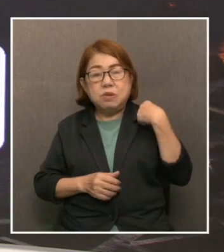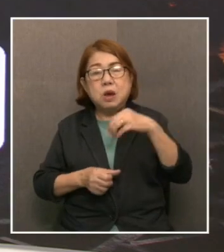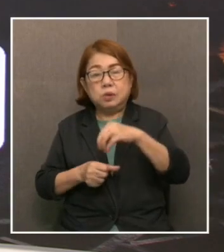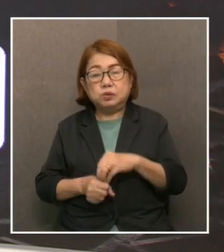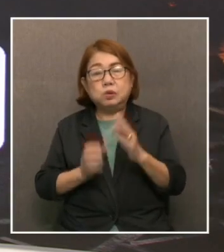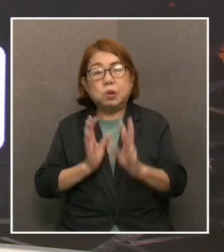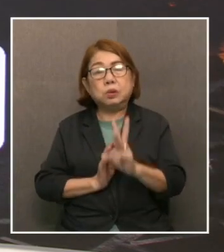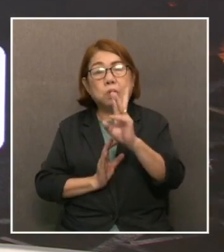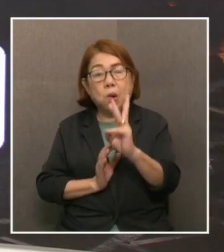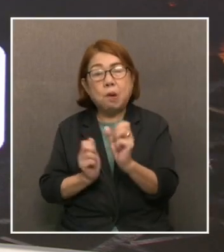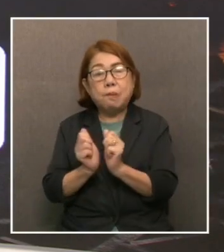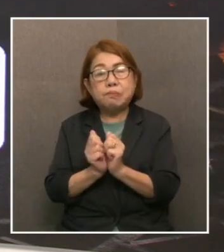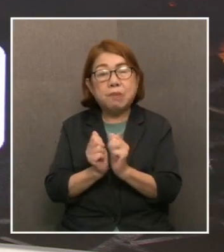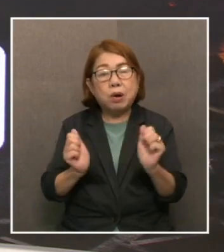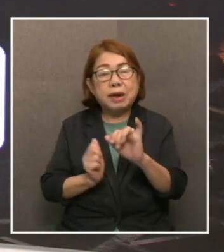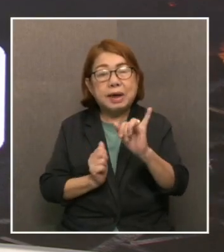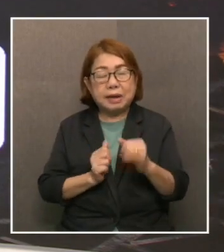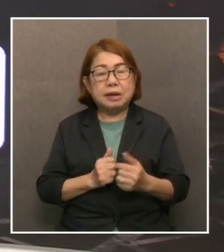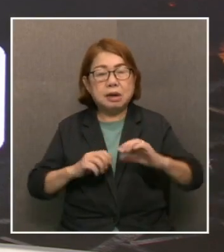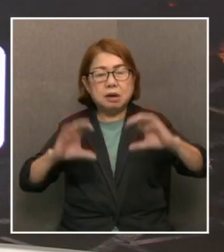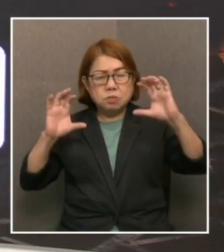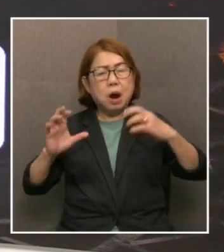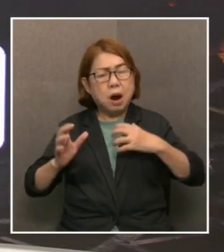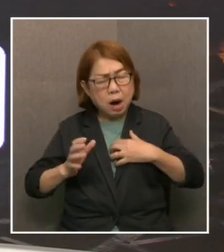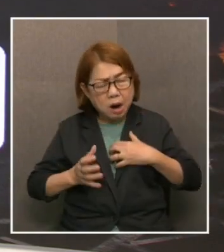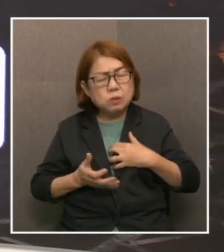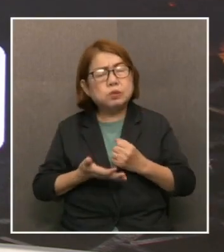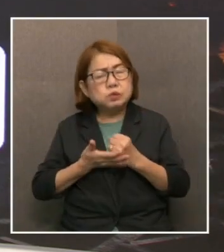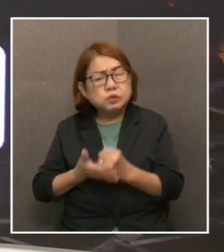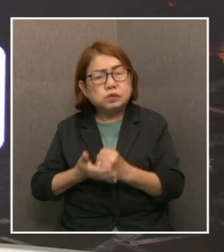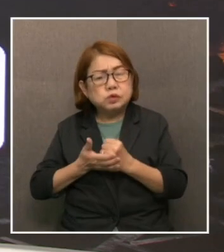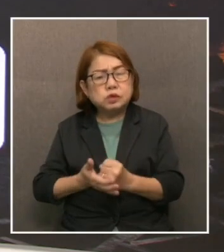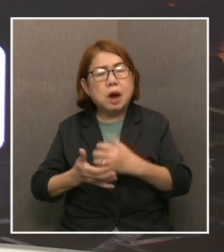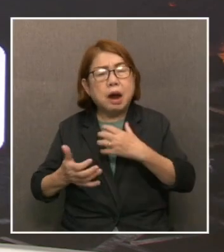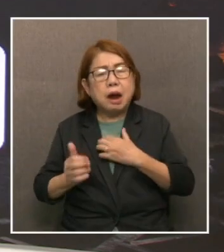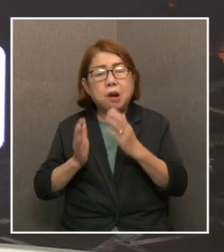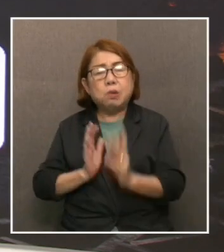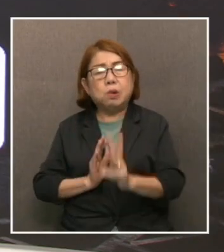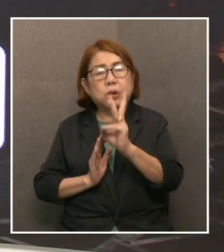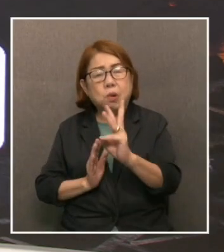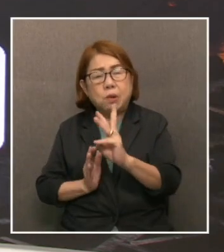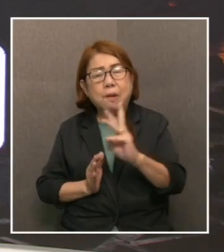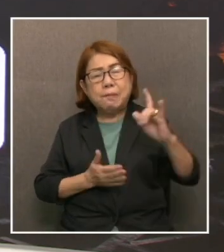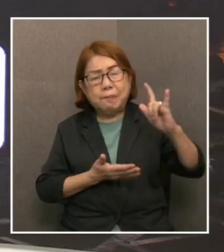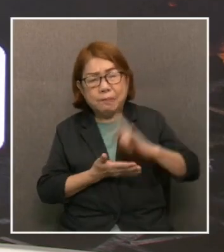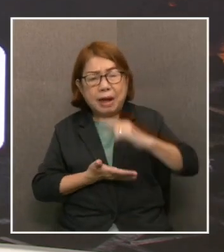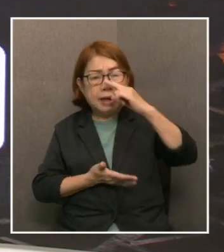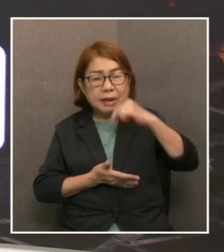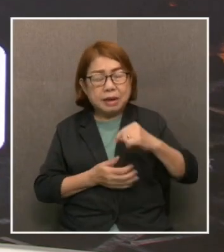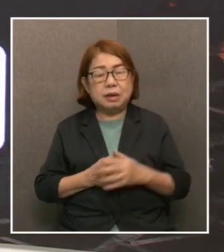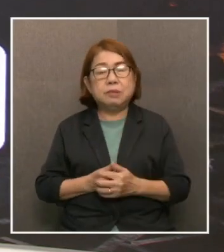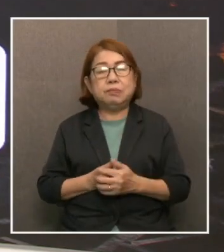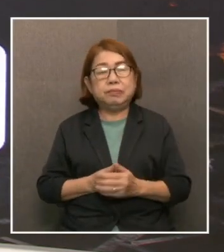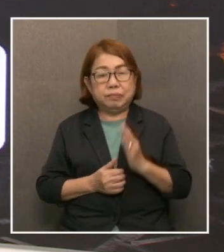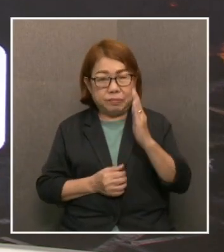คนซึ่งทางรัฐบาลไทยก็ยังคงพยายามทุกวิถีทางเพื่อจะพาคนไทยเหล่านี้กลับบ้านอย่างปลอดภัยนะคะและเมื่อวันที่ 2